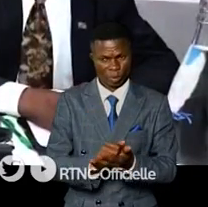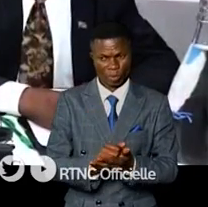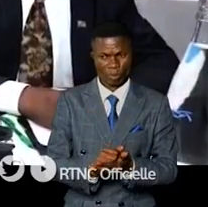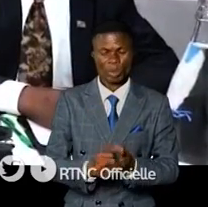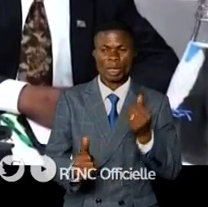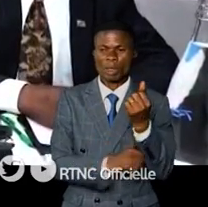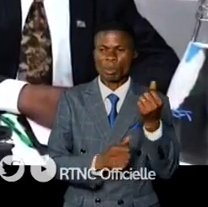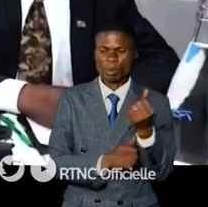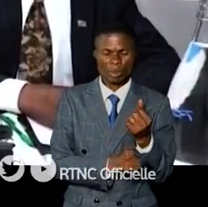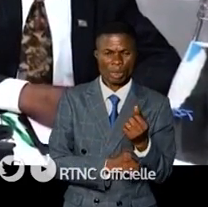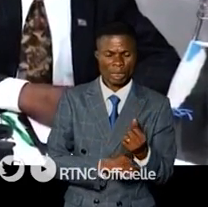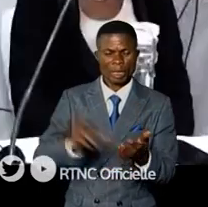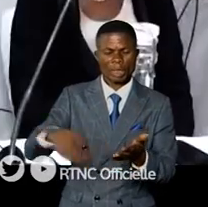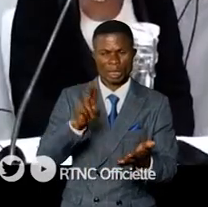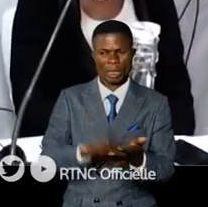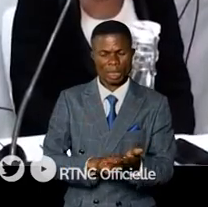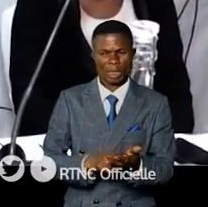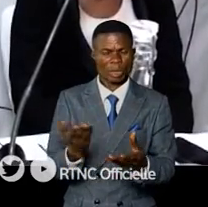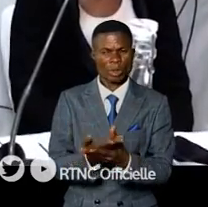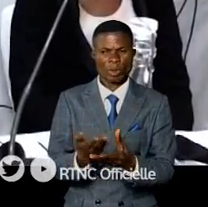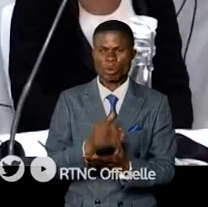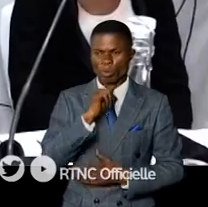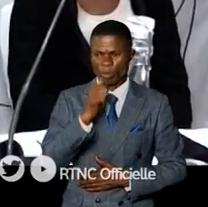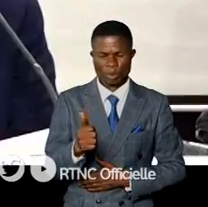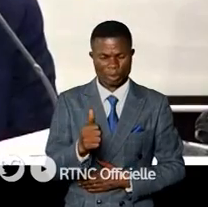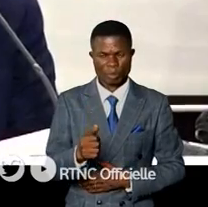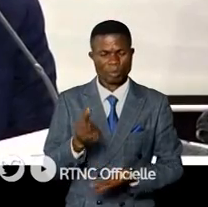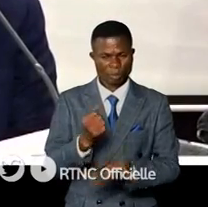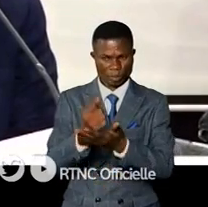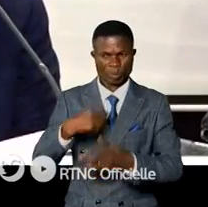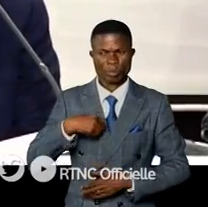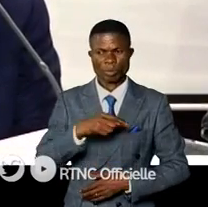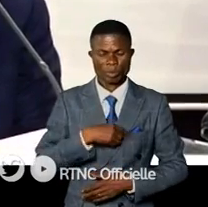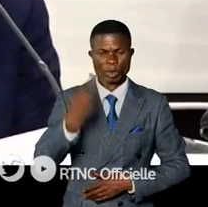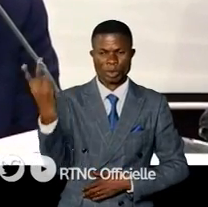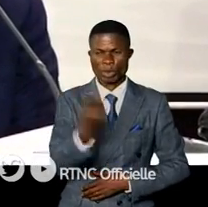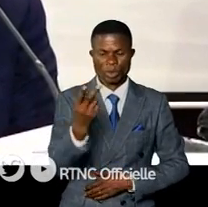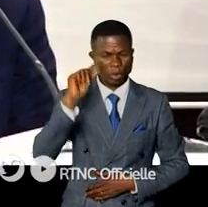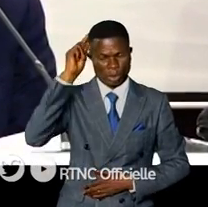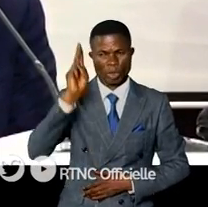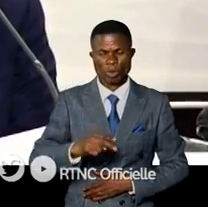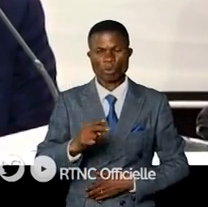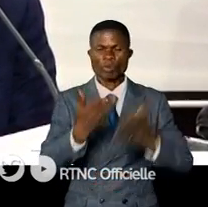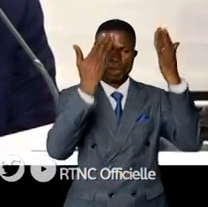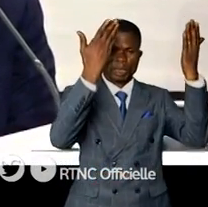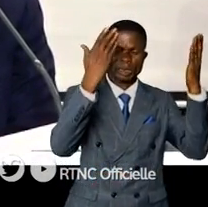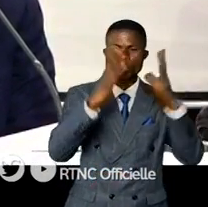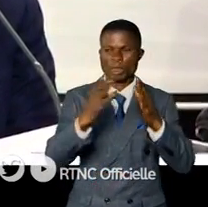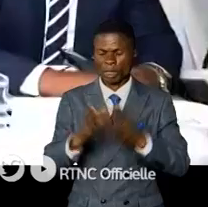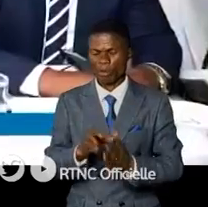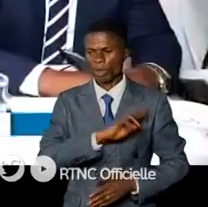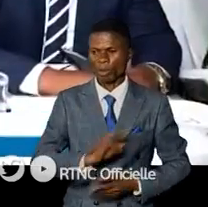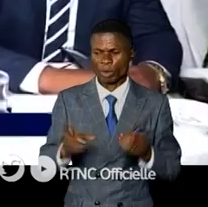n'est plus à la signature de nouveaux contrats. Ce qui permettra aux deux gouvernements de répondre aux attentes de leur